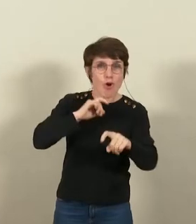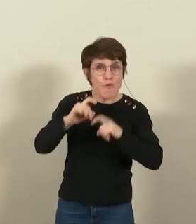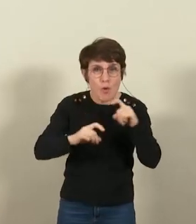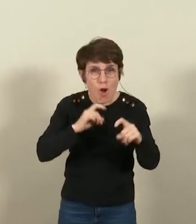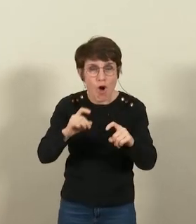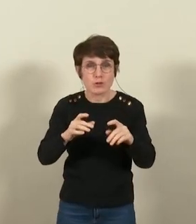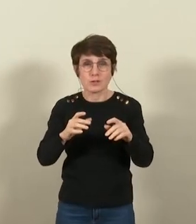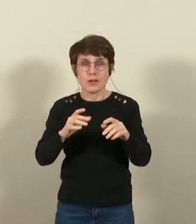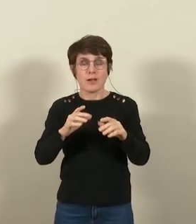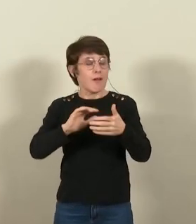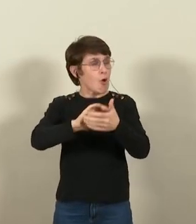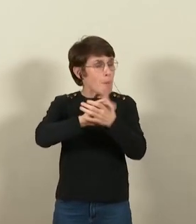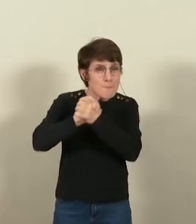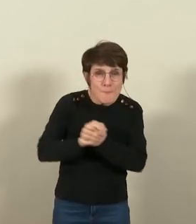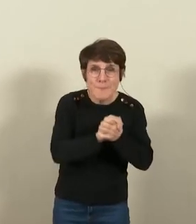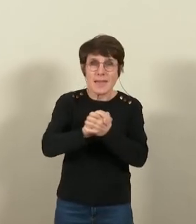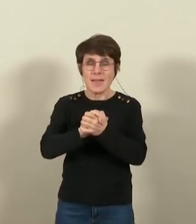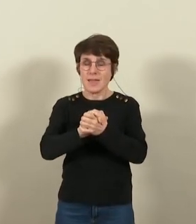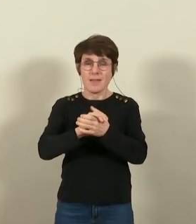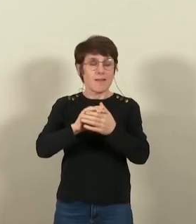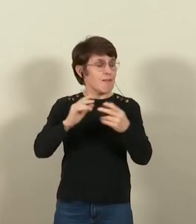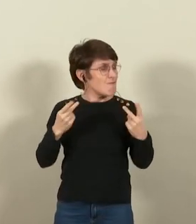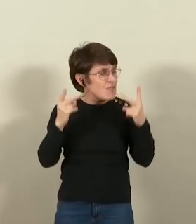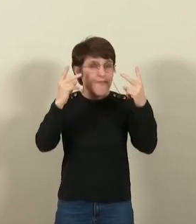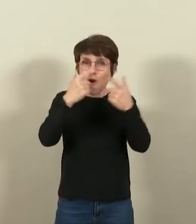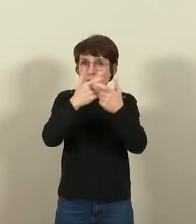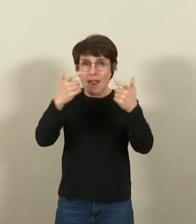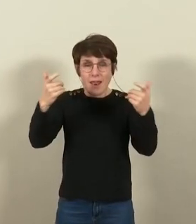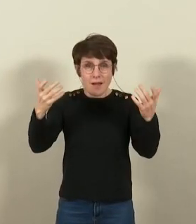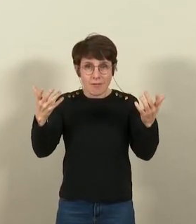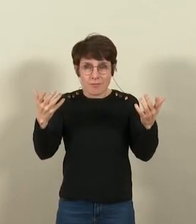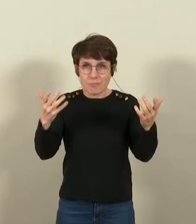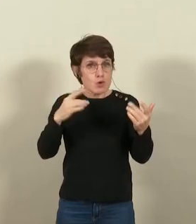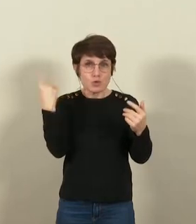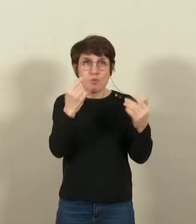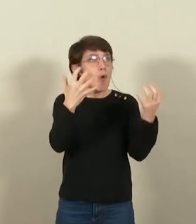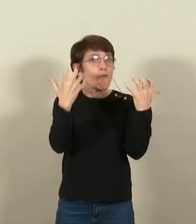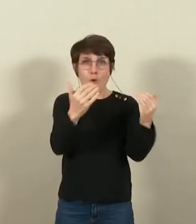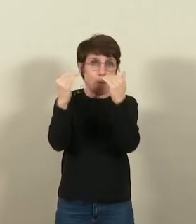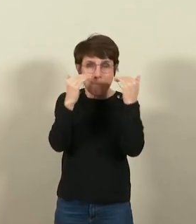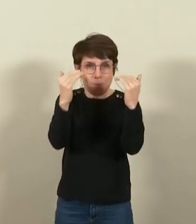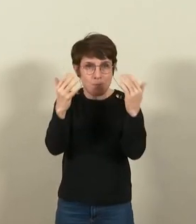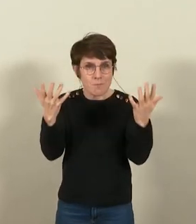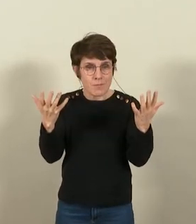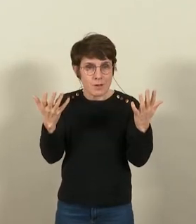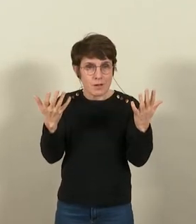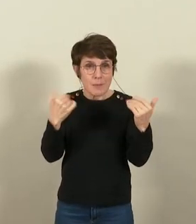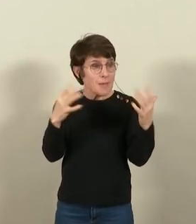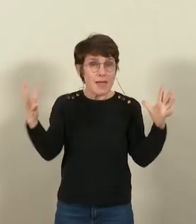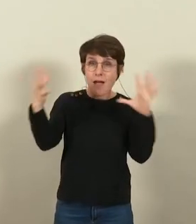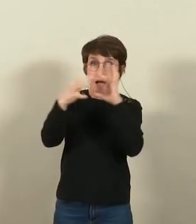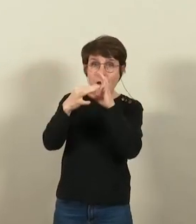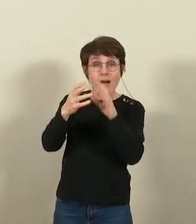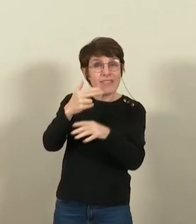sport de paix un sport donc vivant et cetera et cetera donc absence totale donc des organismes